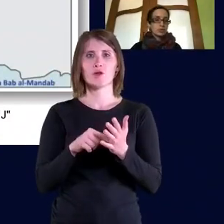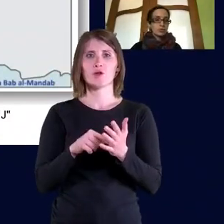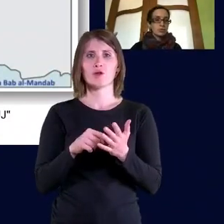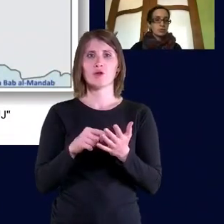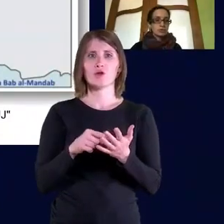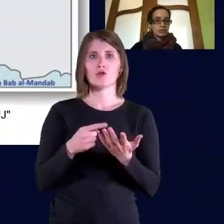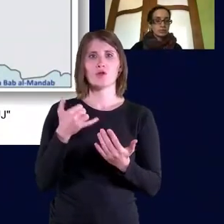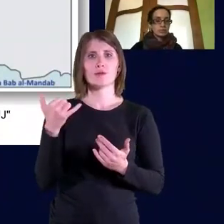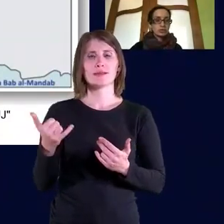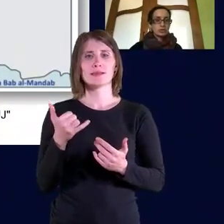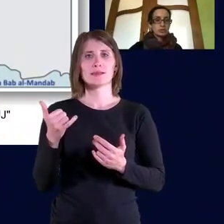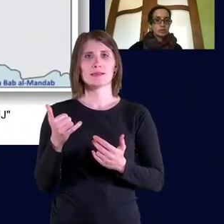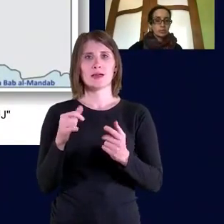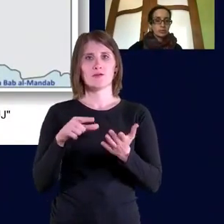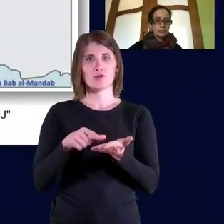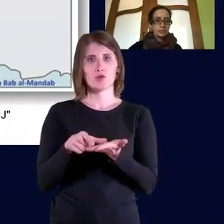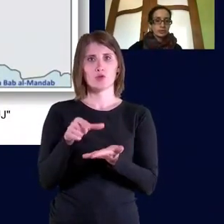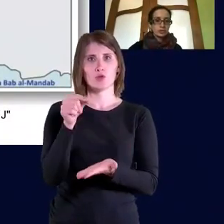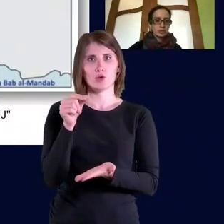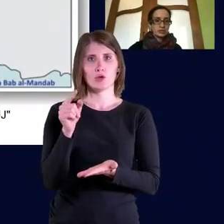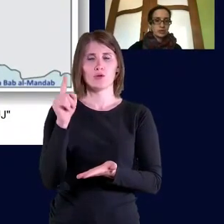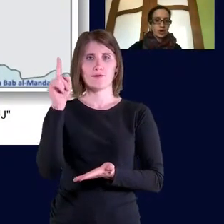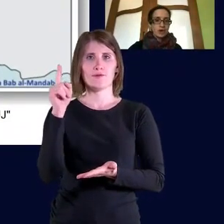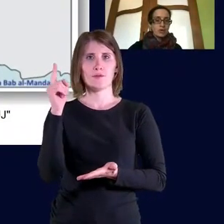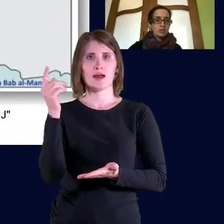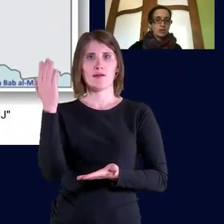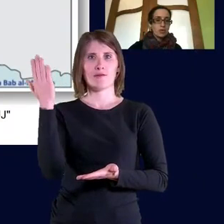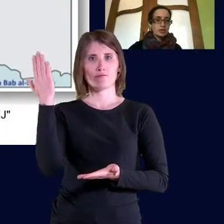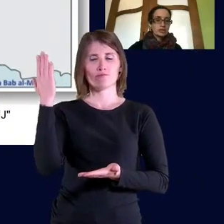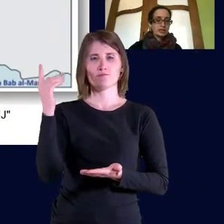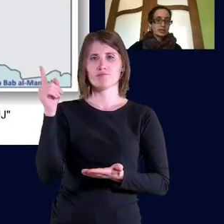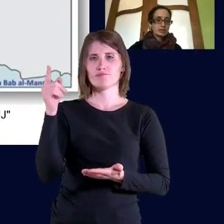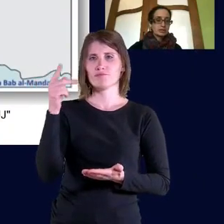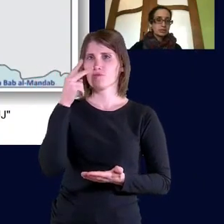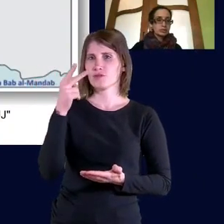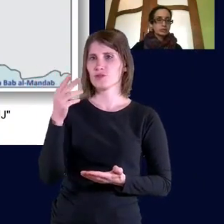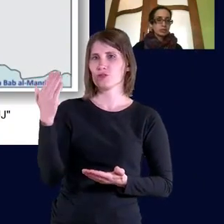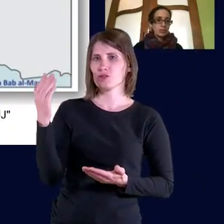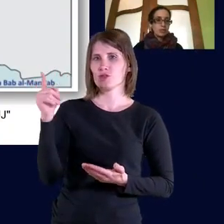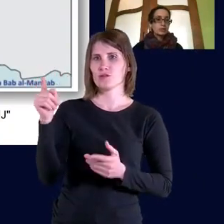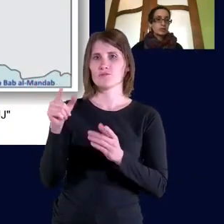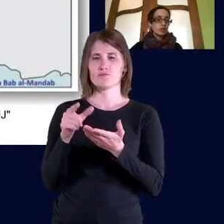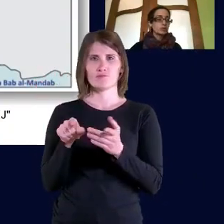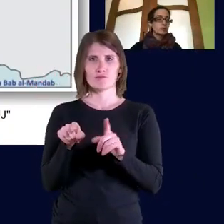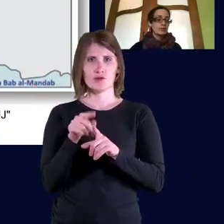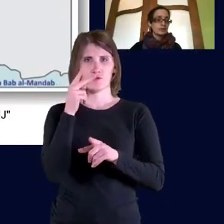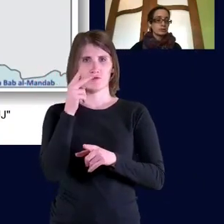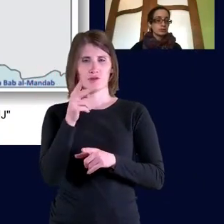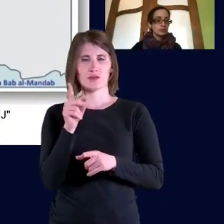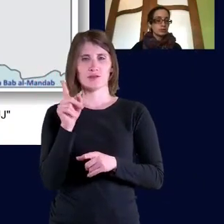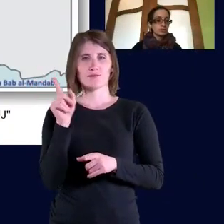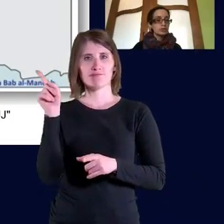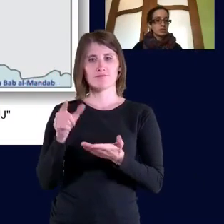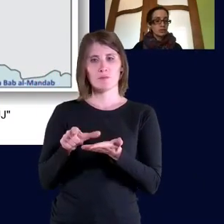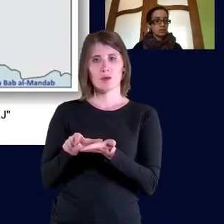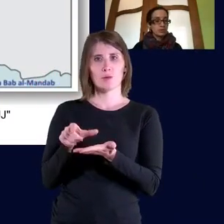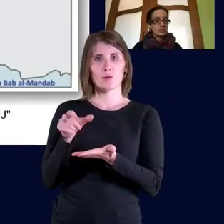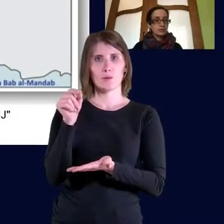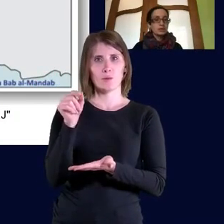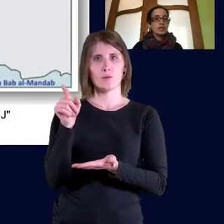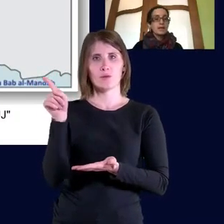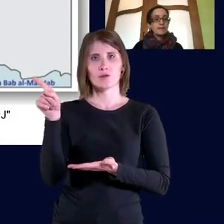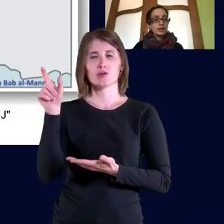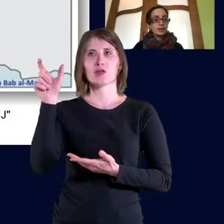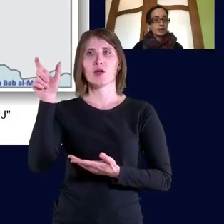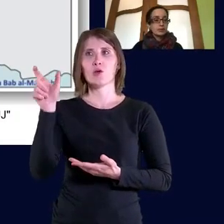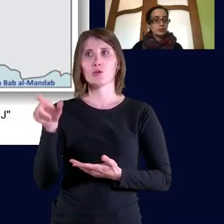mają górnym rogu czytaliśmy trójkąt proszę tutaj też Państwo mogą zauważyć trójkąt który na mówisz to jest prawy górny róg dzięki